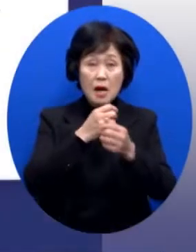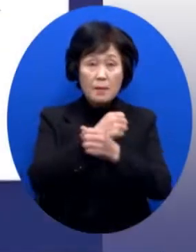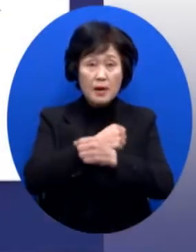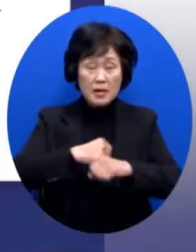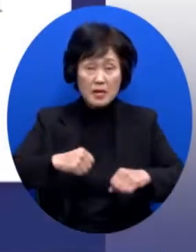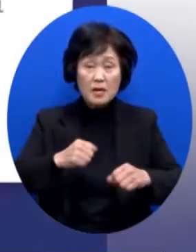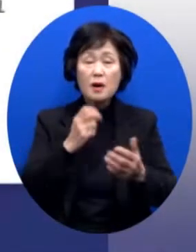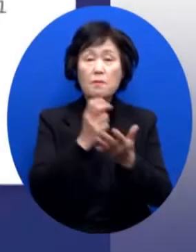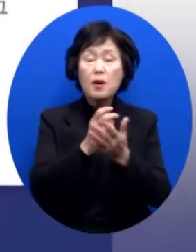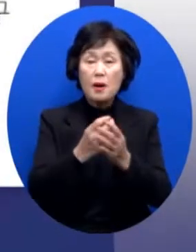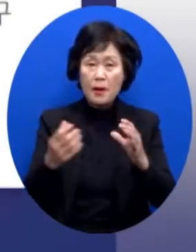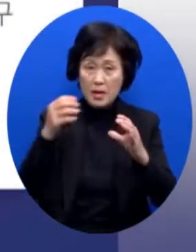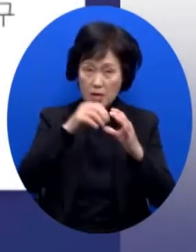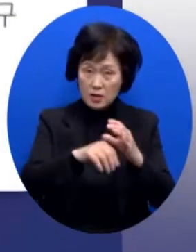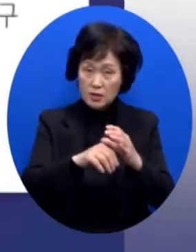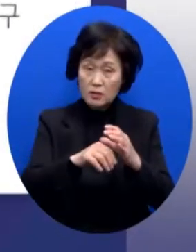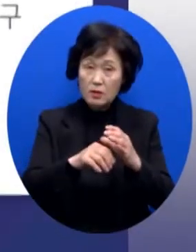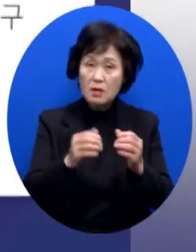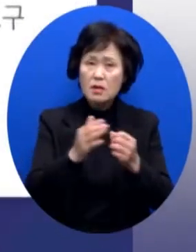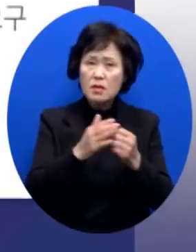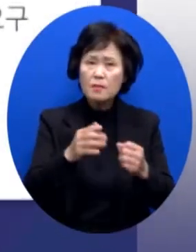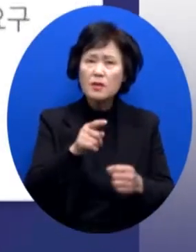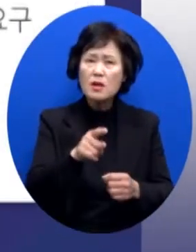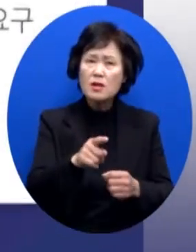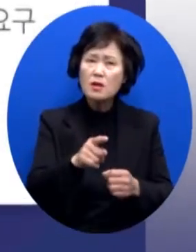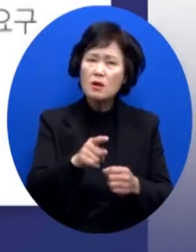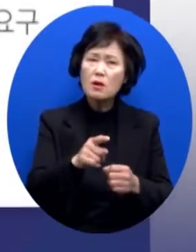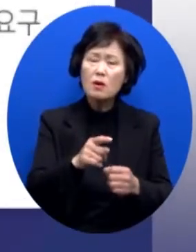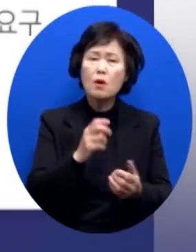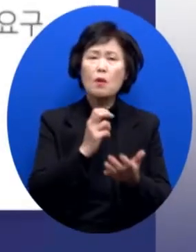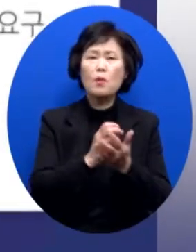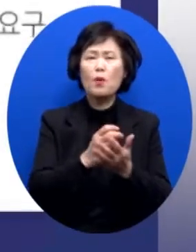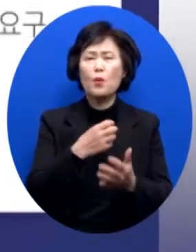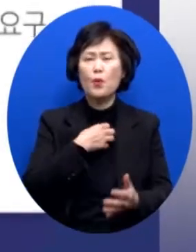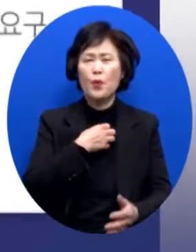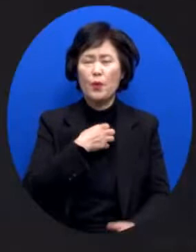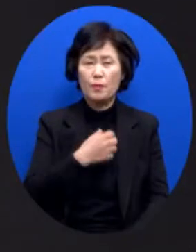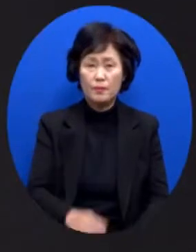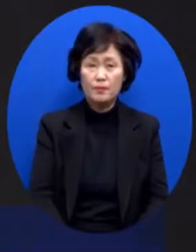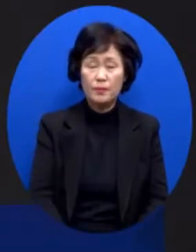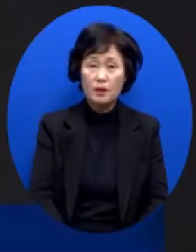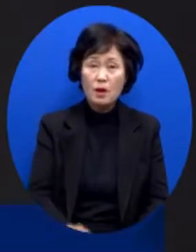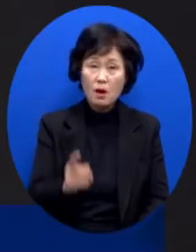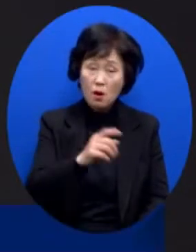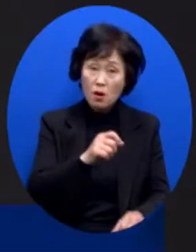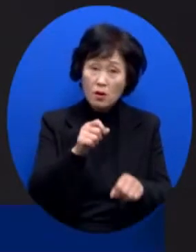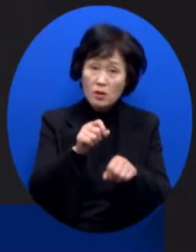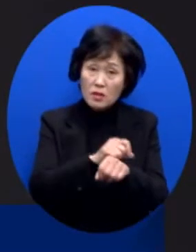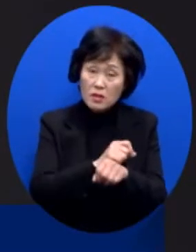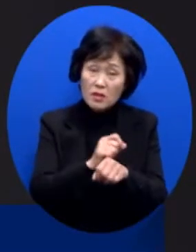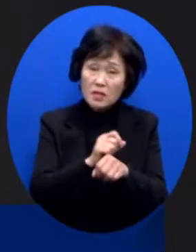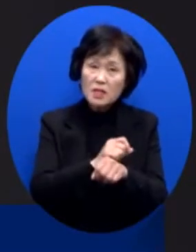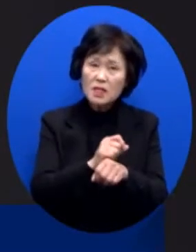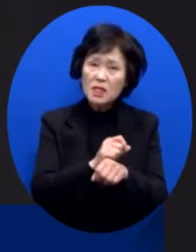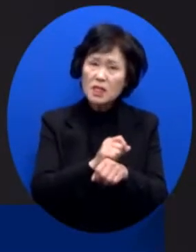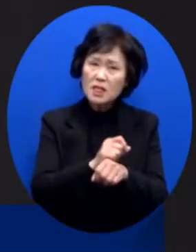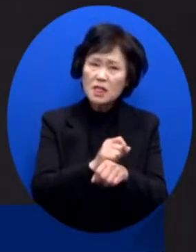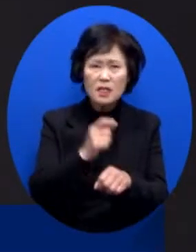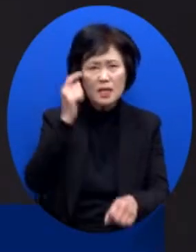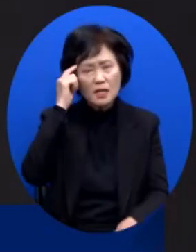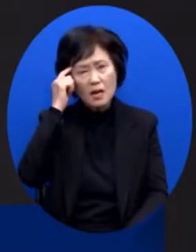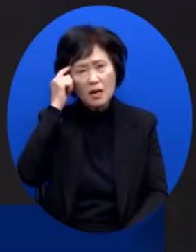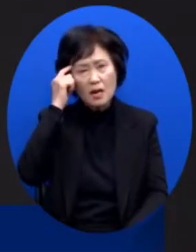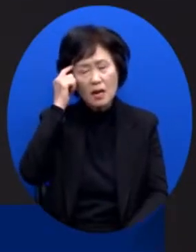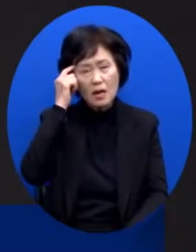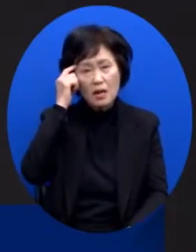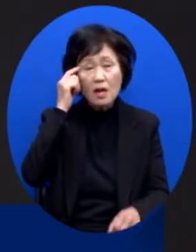사소한 4 아님에도 진기의 결이 이루어질 수 있다는 겁니다 어떤 특정 편향된 이념이나 또는